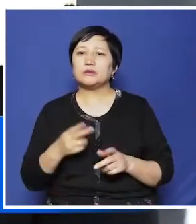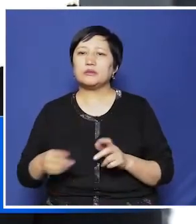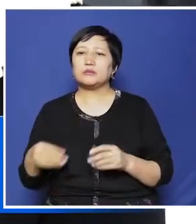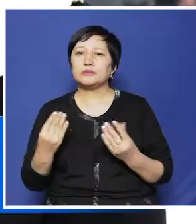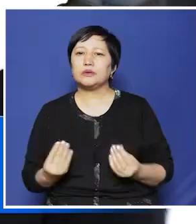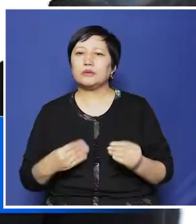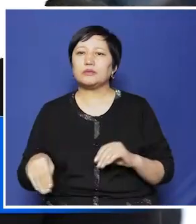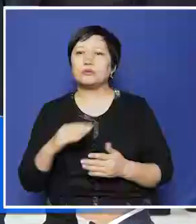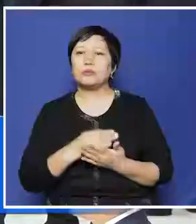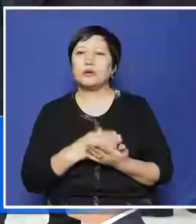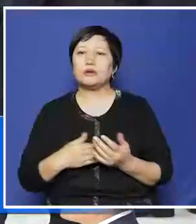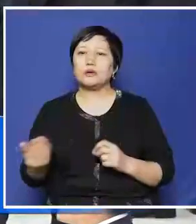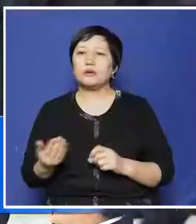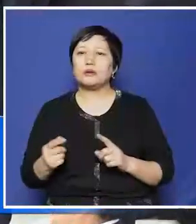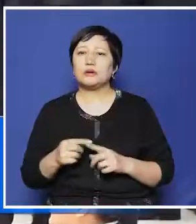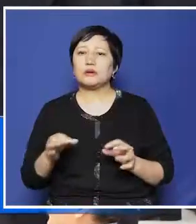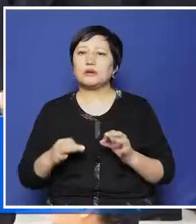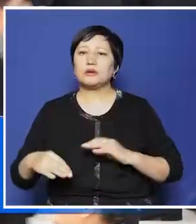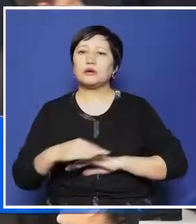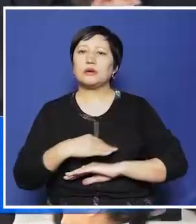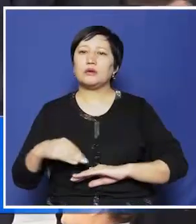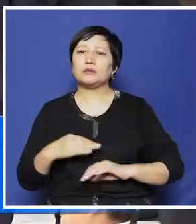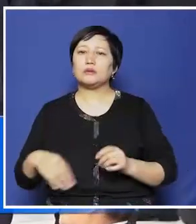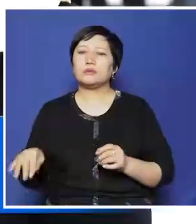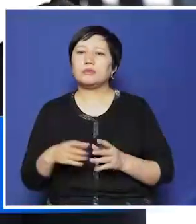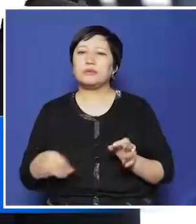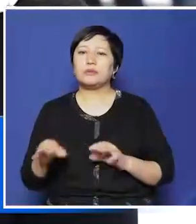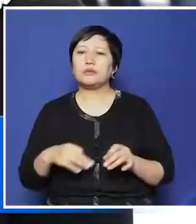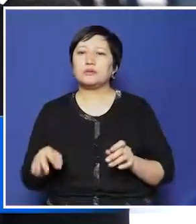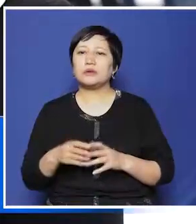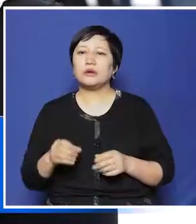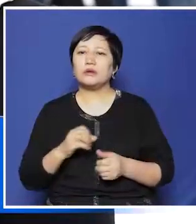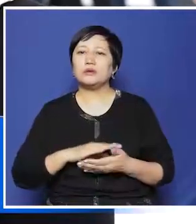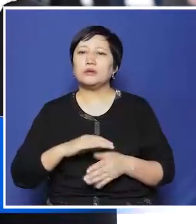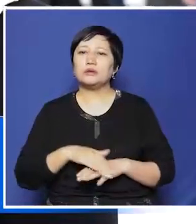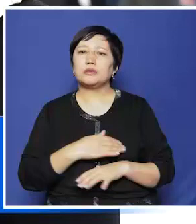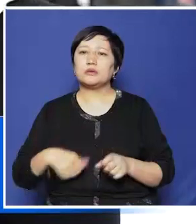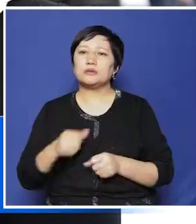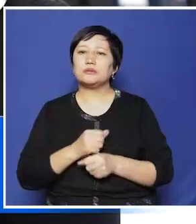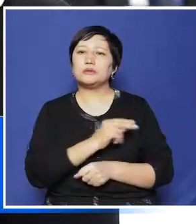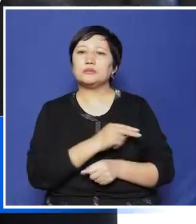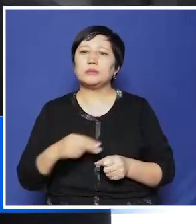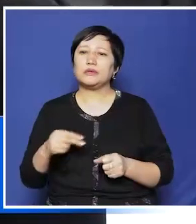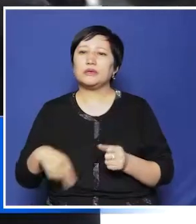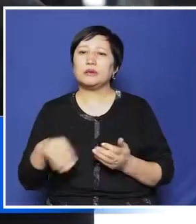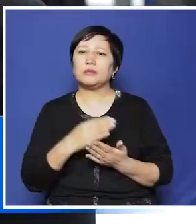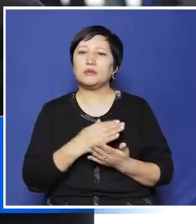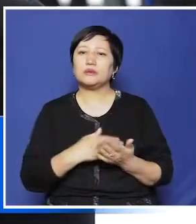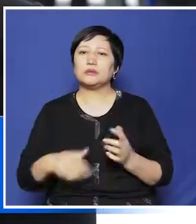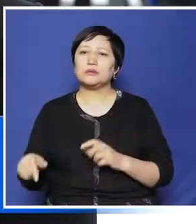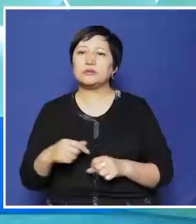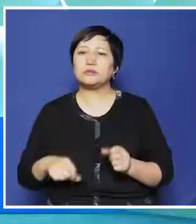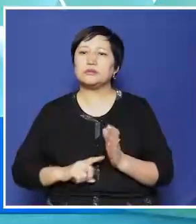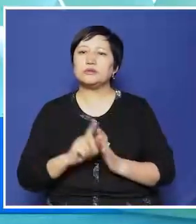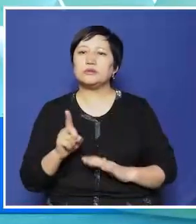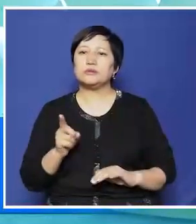көрдіңіздер, бүгін қай бағытта болатынын айтылды. Халықтың осы барлық өмір сүру жағдайын жақсартуға жұмыс жасап, бағдарламаларды соның аясында